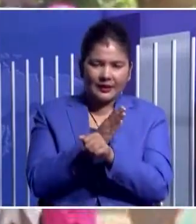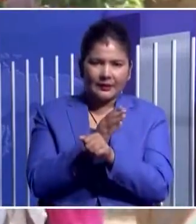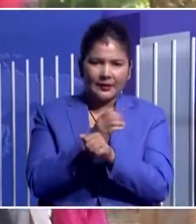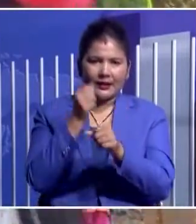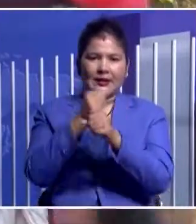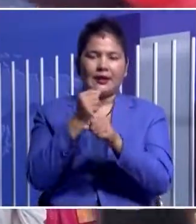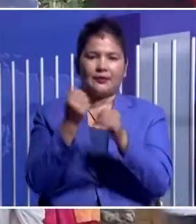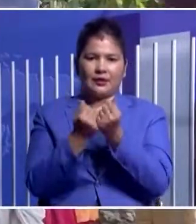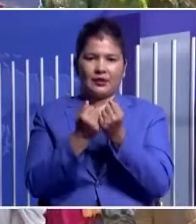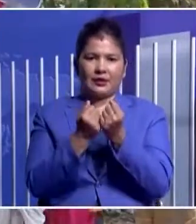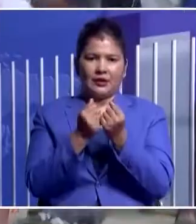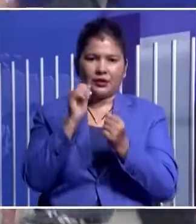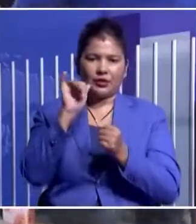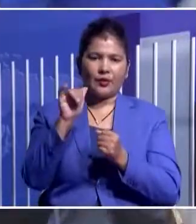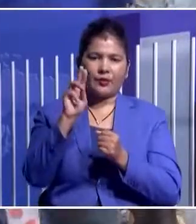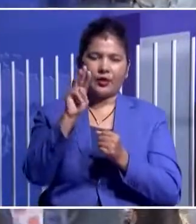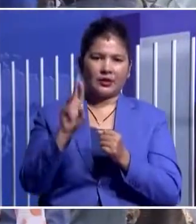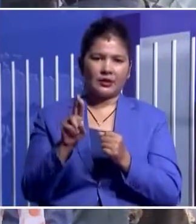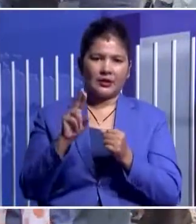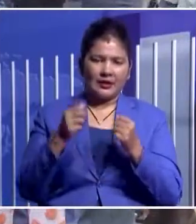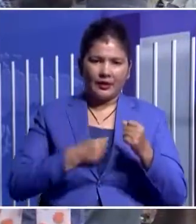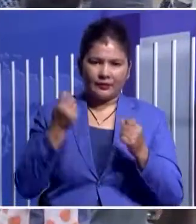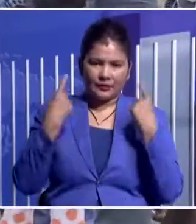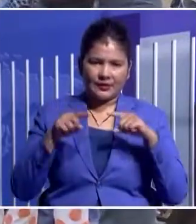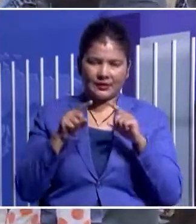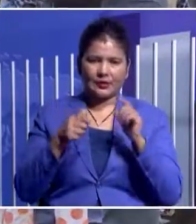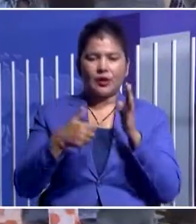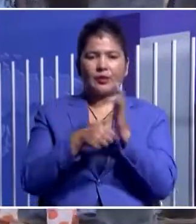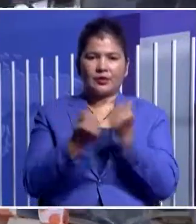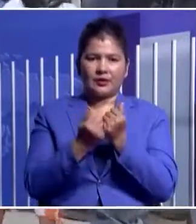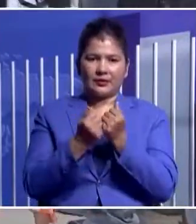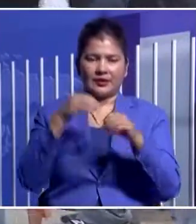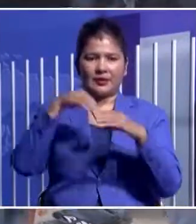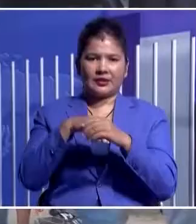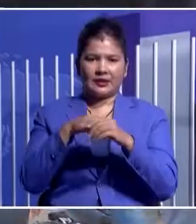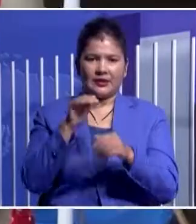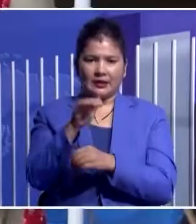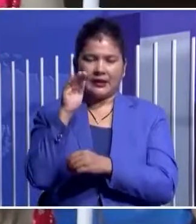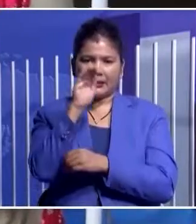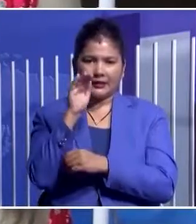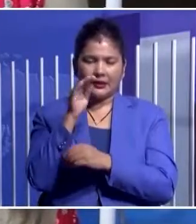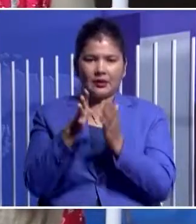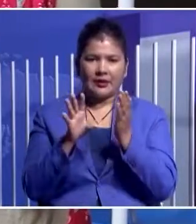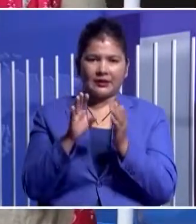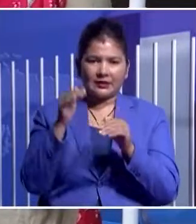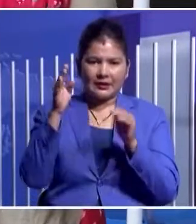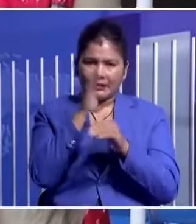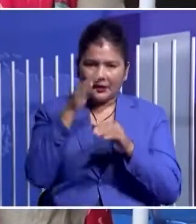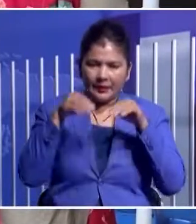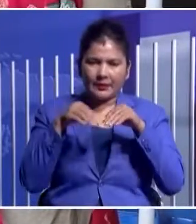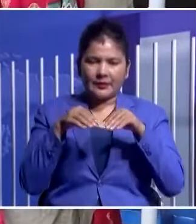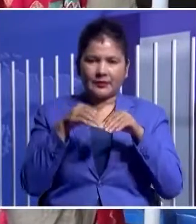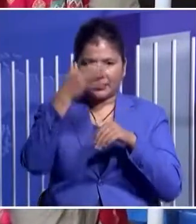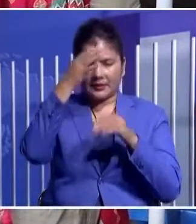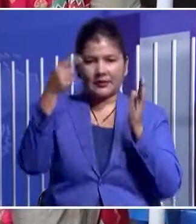कार्यरत डम्मर खातीले आफ्नो स्वास्थ्यको नमुना परीक्षण गराउने क्रममा भित्रिने नागरिकबाट लापरवाही हुँदा समस्या भइरहेको